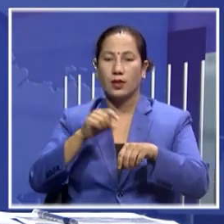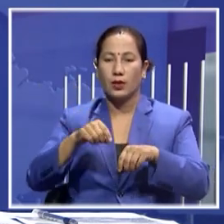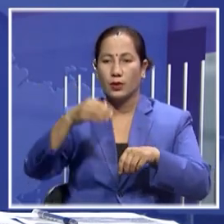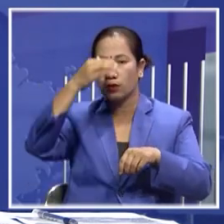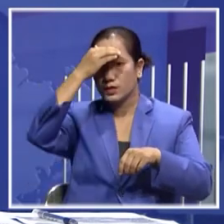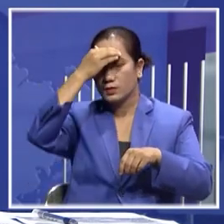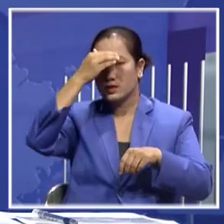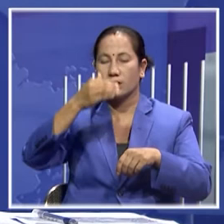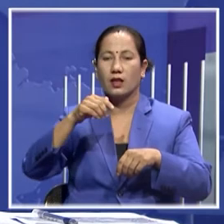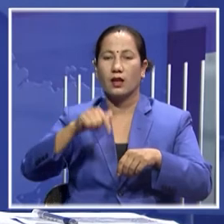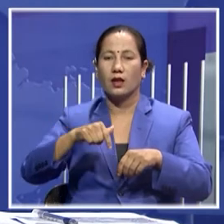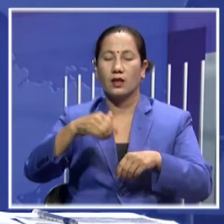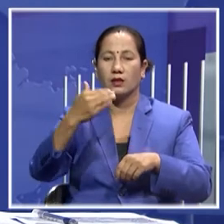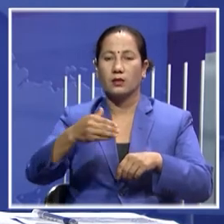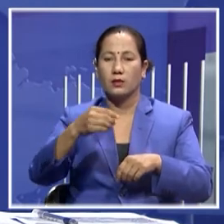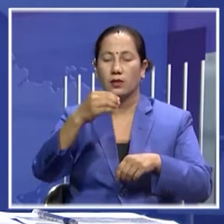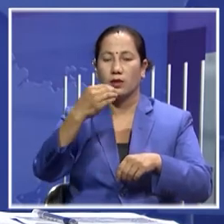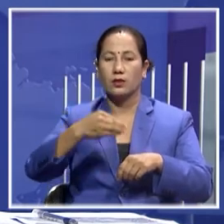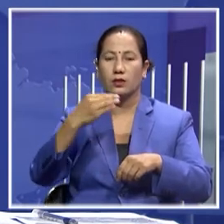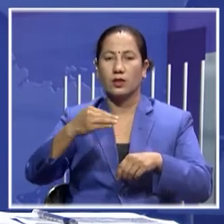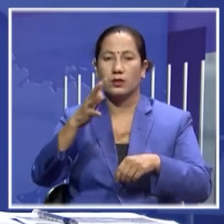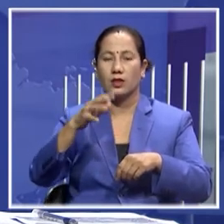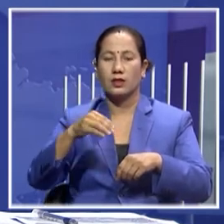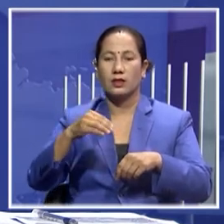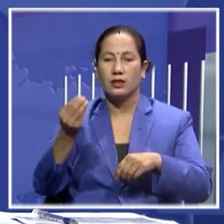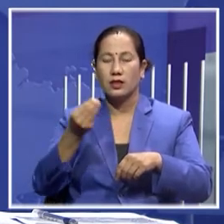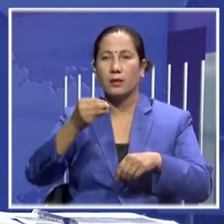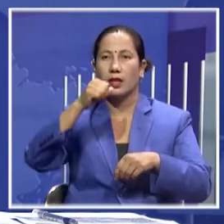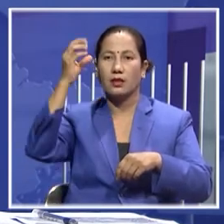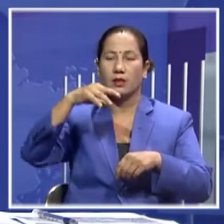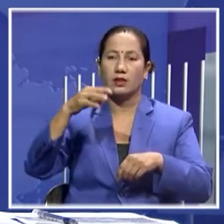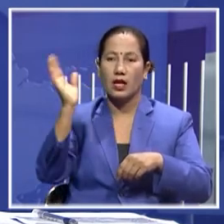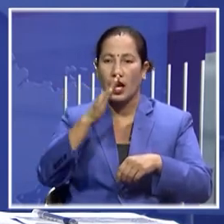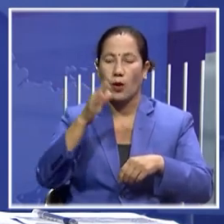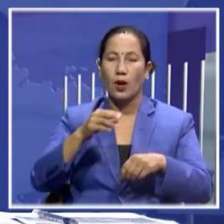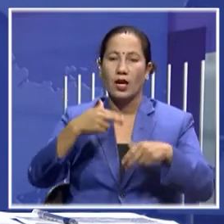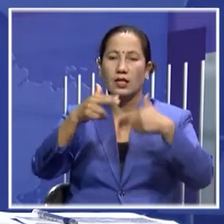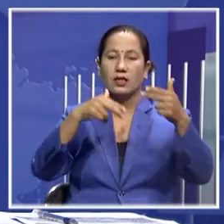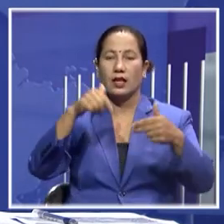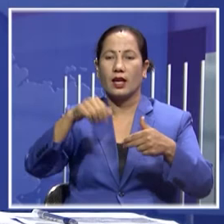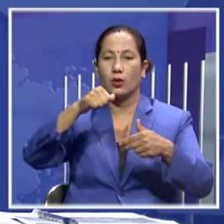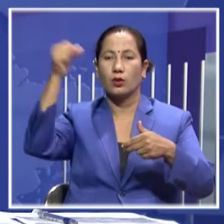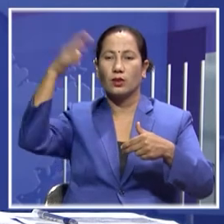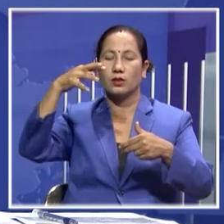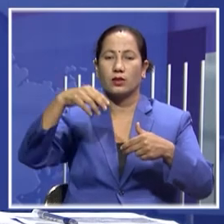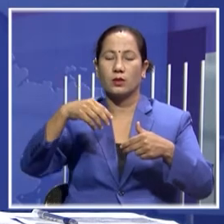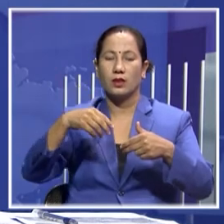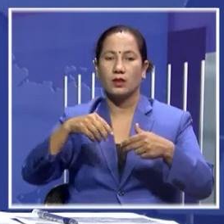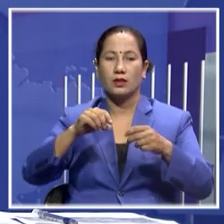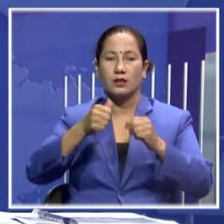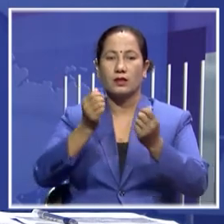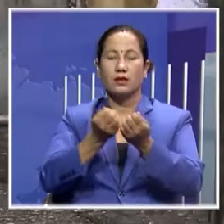समस्याको सम्बोधन अहिलेसम्म हुन सकेको छैन। सामान्य वर्षा वा हावा चल्दा समेत यहाँको विद्युत सेवा अनियमित हुने गरेको